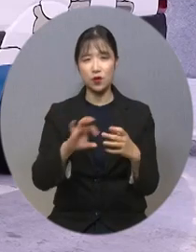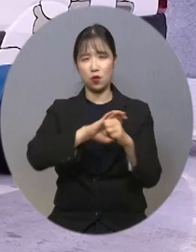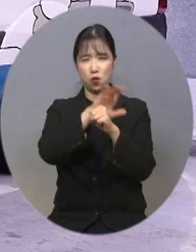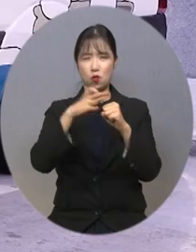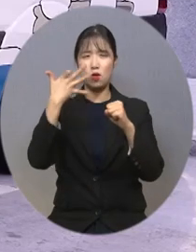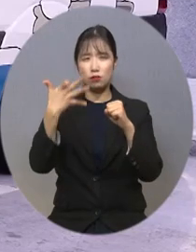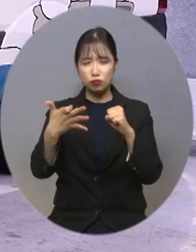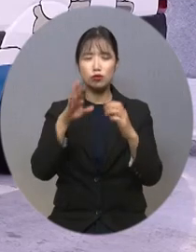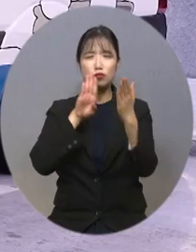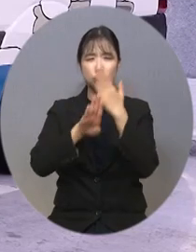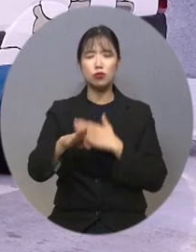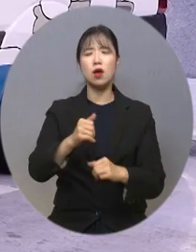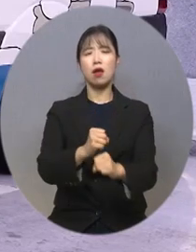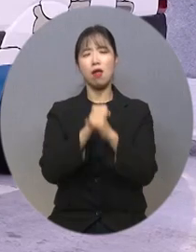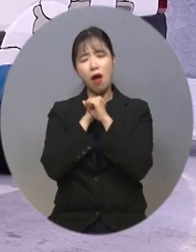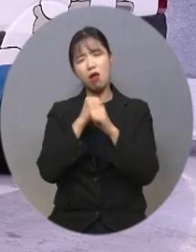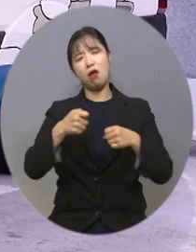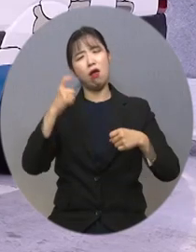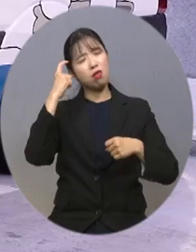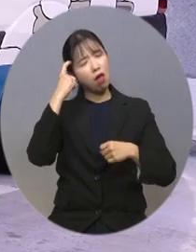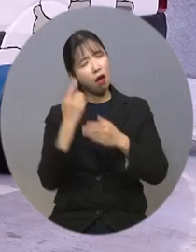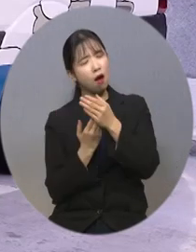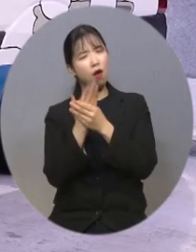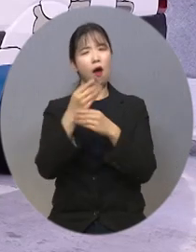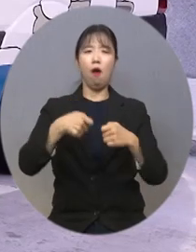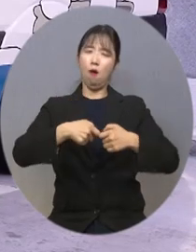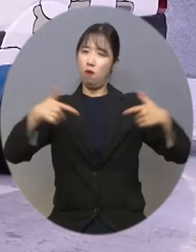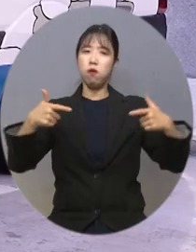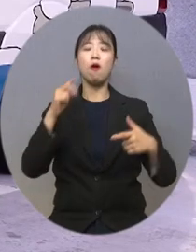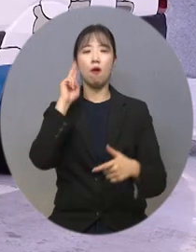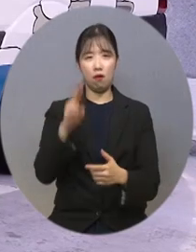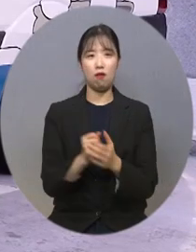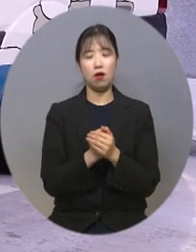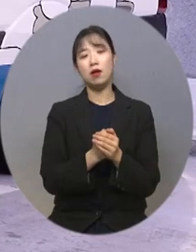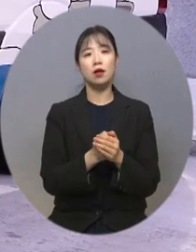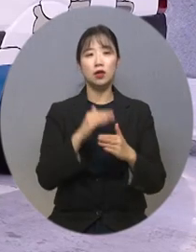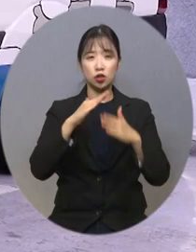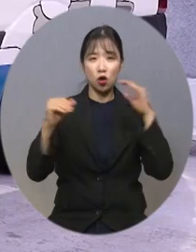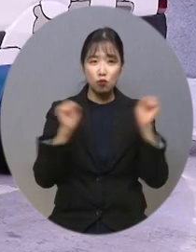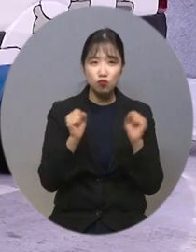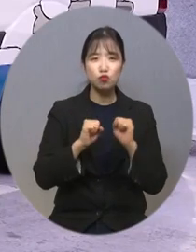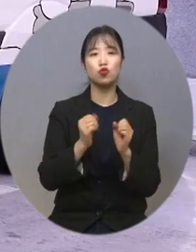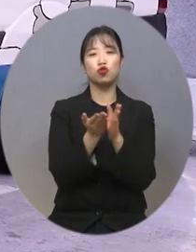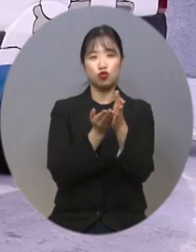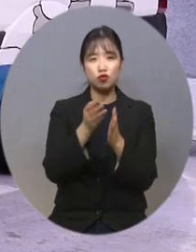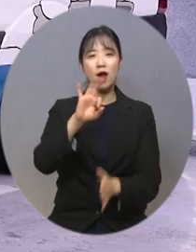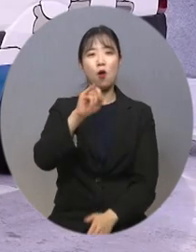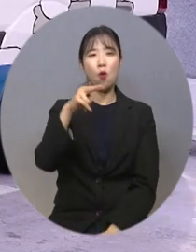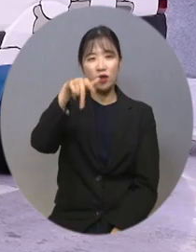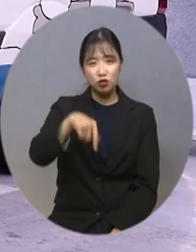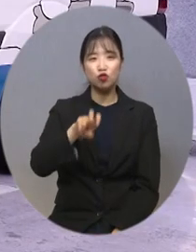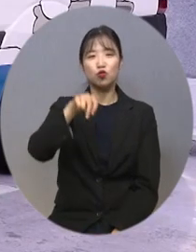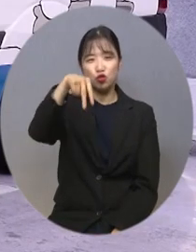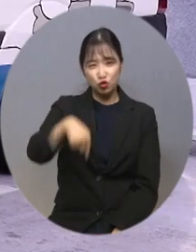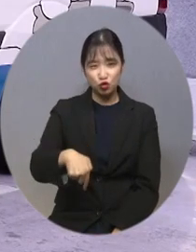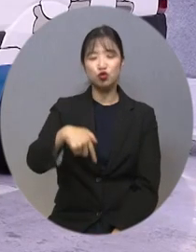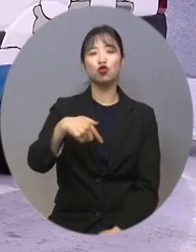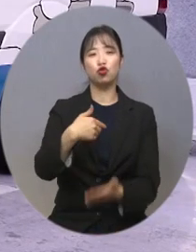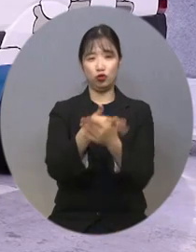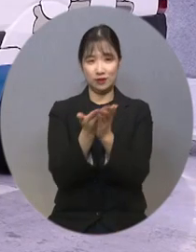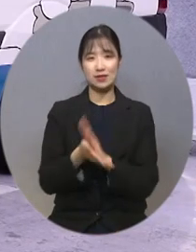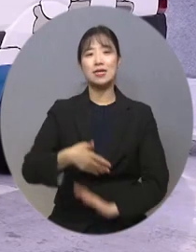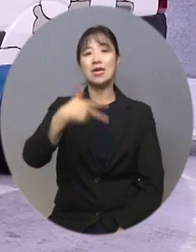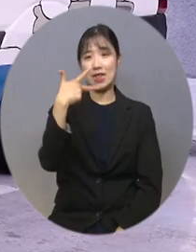자살 생각률이 크게 증가했습니다. 전북에서는 군산, 완주, 무주, 장수, 임실, 순천, 부안 등